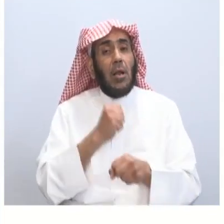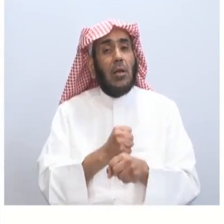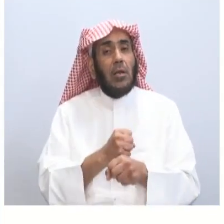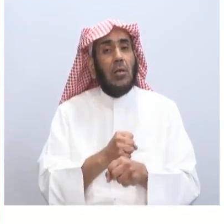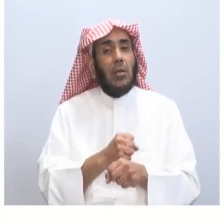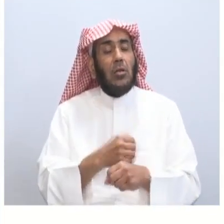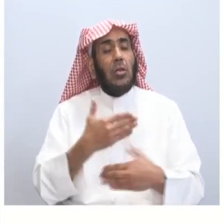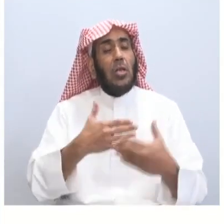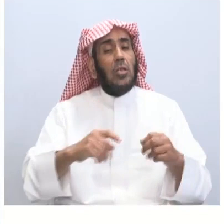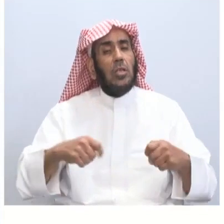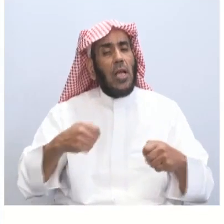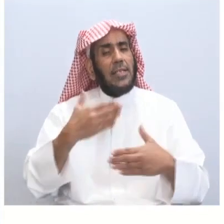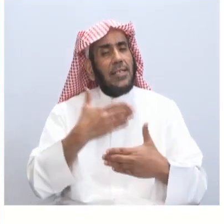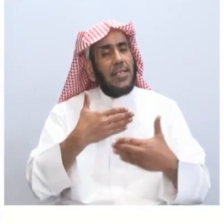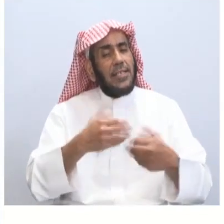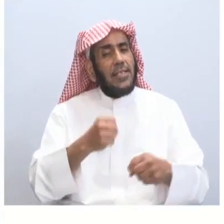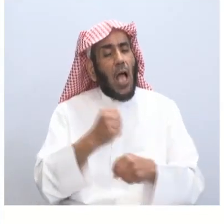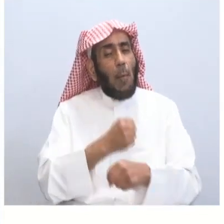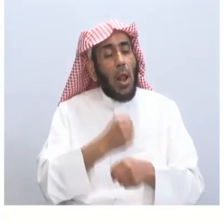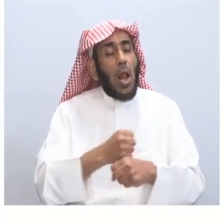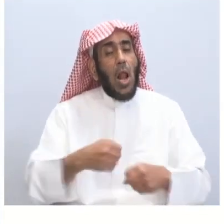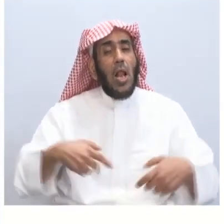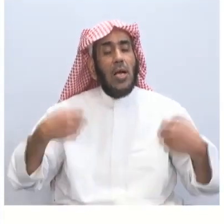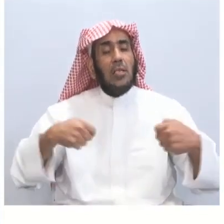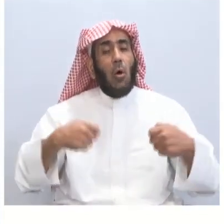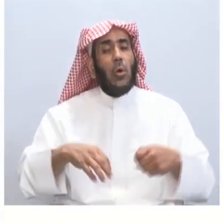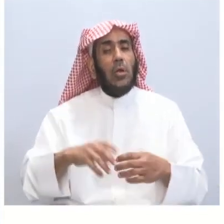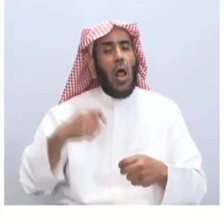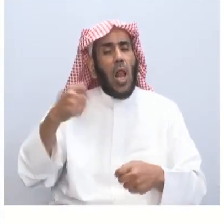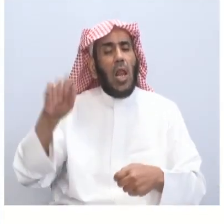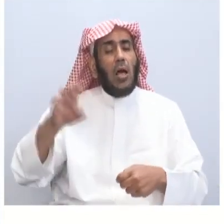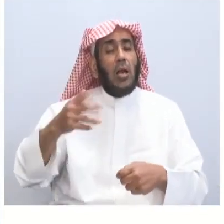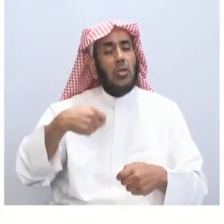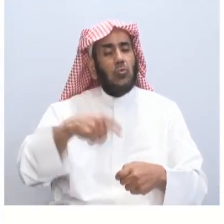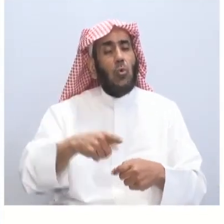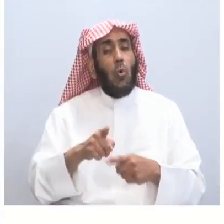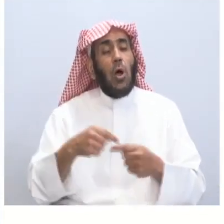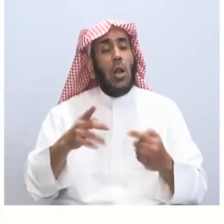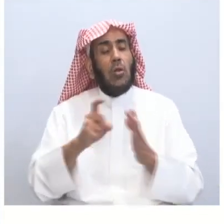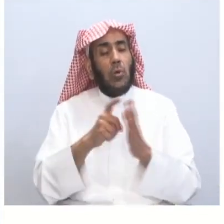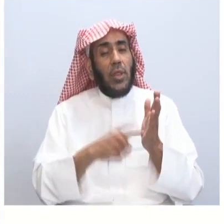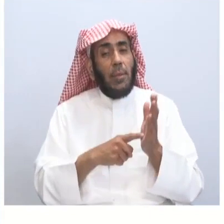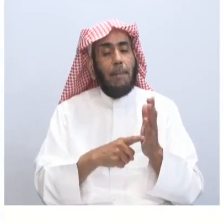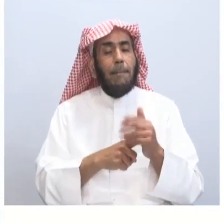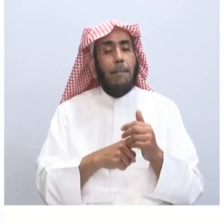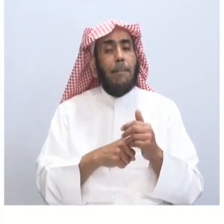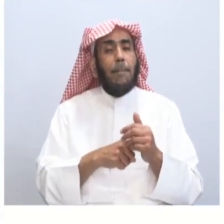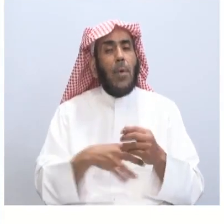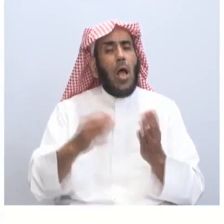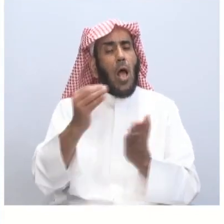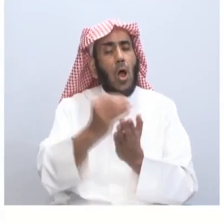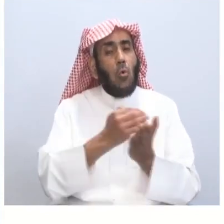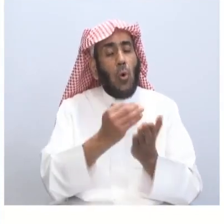نشاه الدواوين تحدثنا عن ديوان الخراج قلنا هو الذي ينظم الواردات